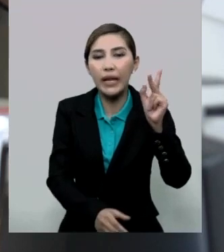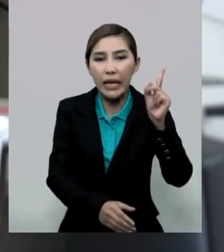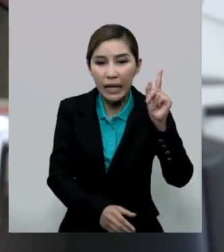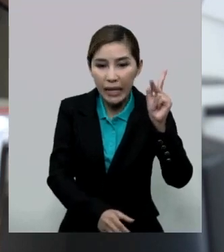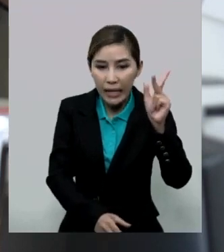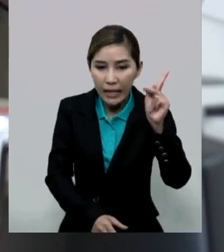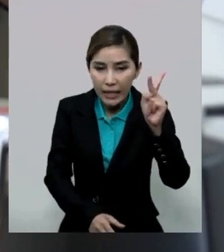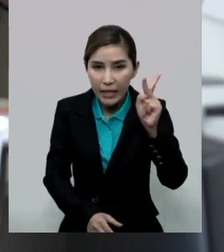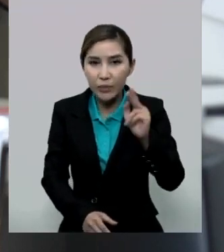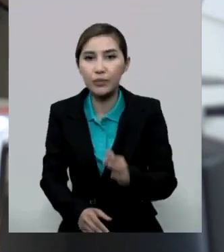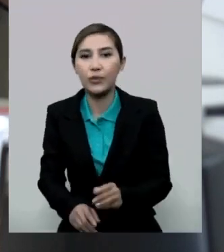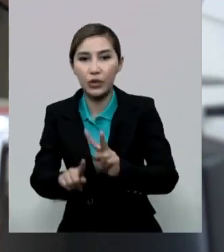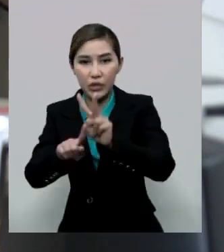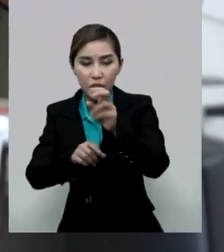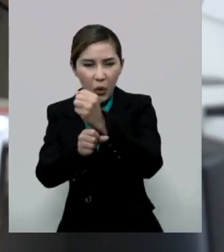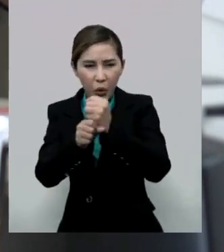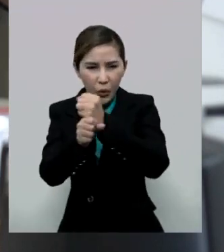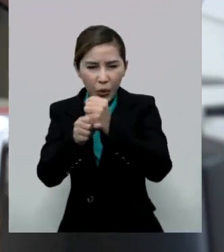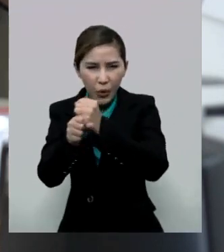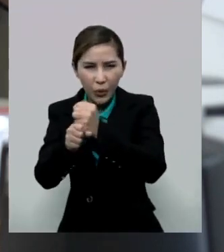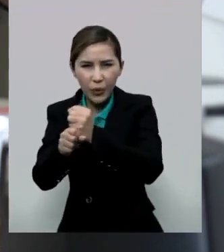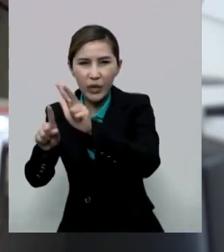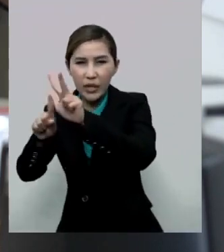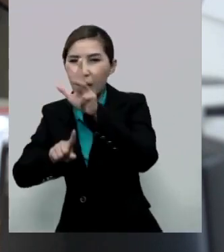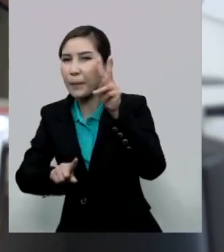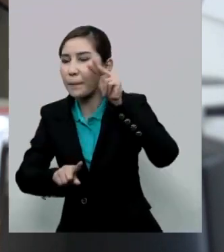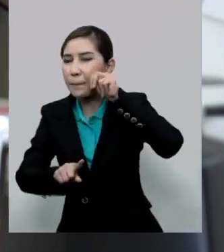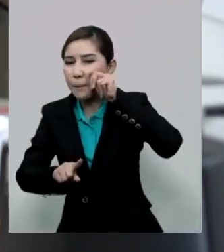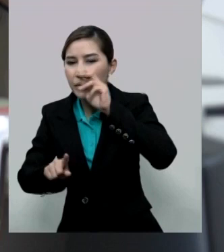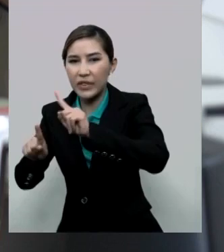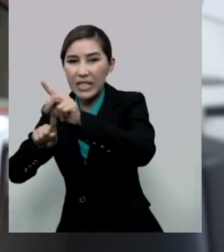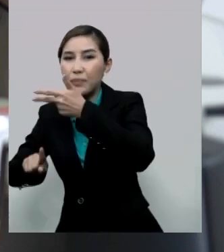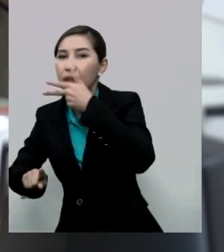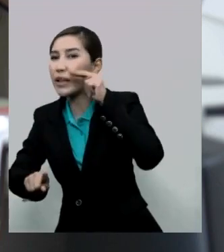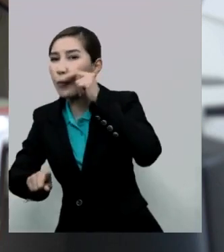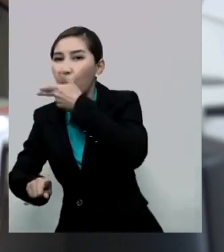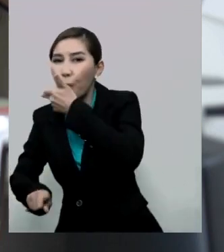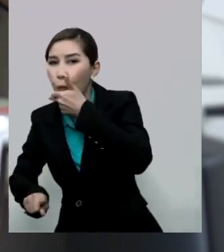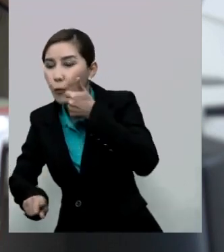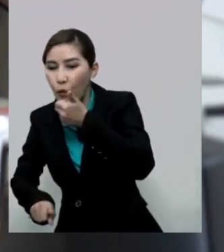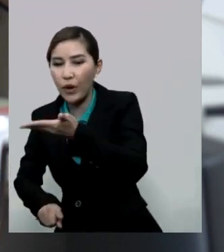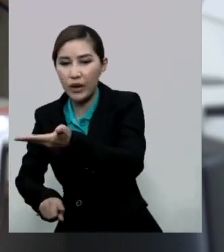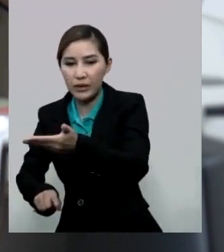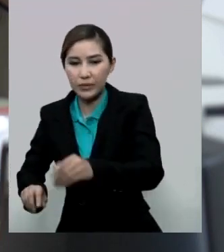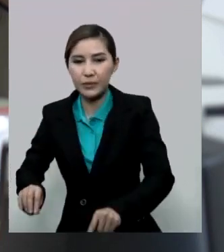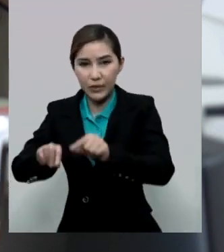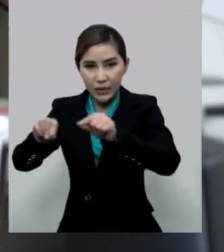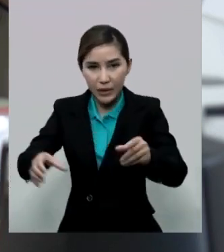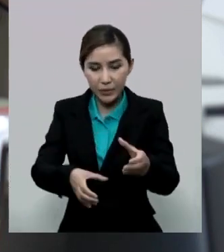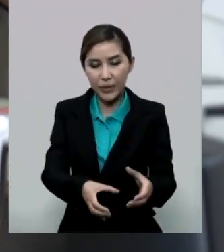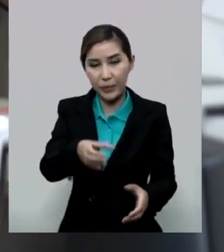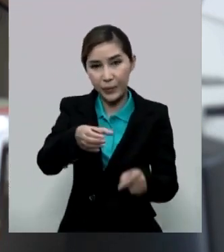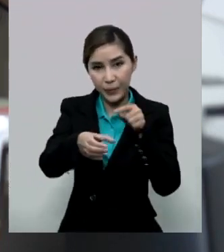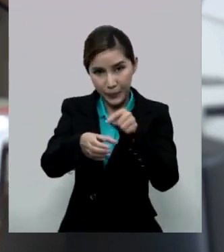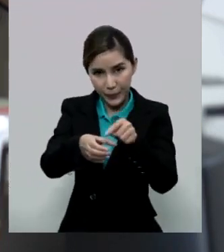จะเป็นครีมนะ ค่ะ แล้วก็คนที่2เป็นนมสดคนที่3เป็นน้ำเปล่า ค่ะ แล้วก็คนสุดท้ายจะเป็นแซรัปนะ ค่ะ โดยตรงนี้จะ